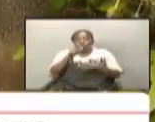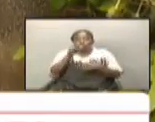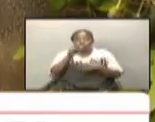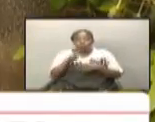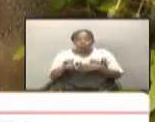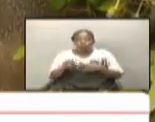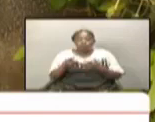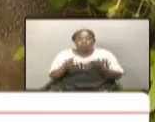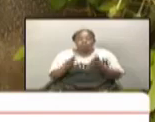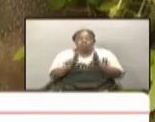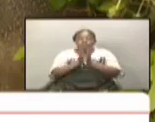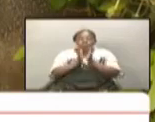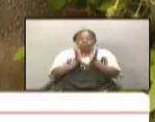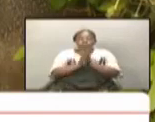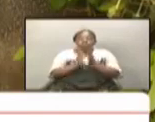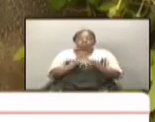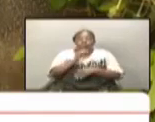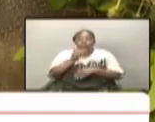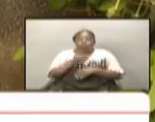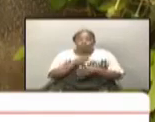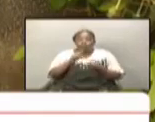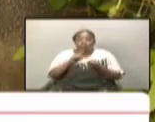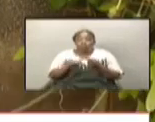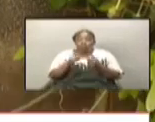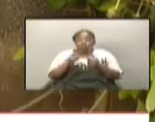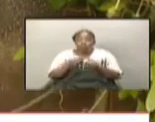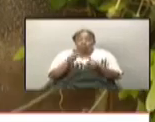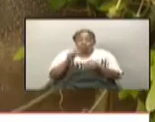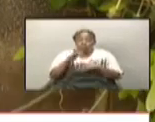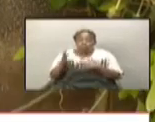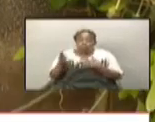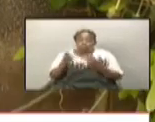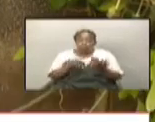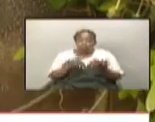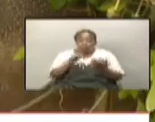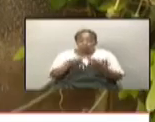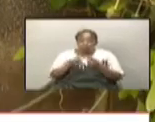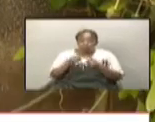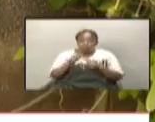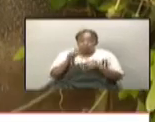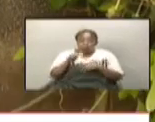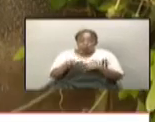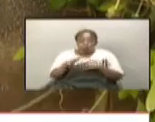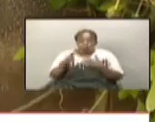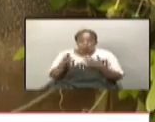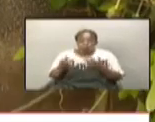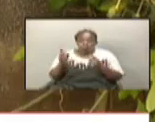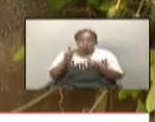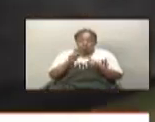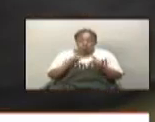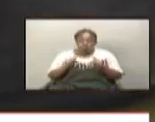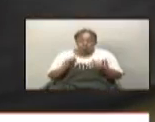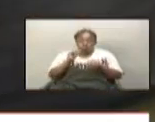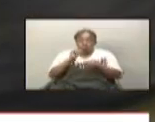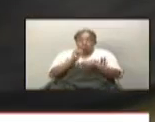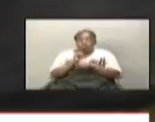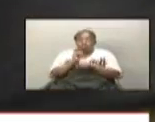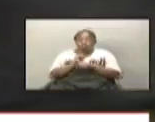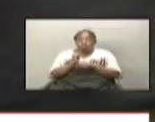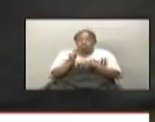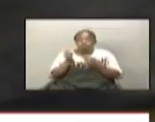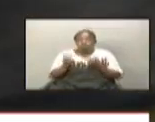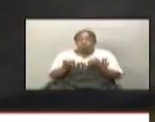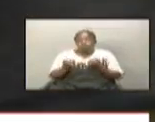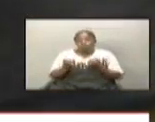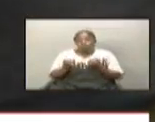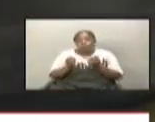aida kuida kini olwo mukyalo ono yabanga n'emikwano gye aida kuleeta mikwano gye abantu balobe n'akola mirimu waka. Wesonero